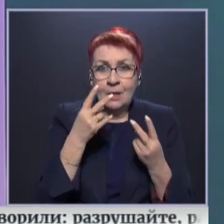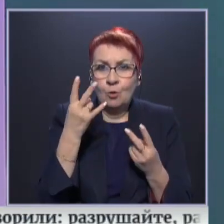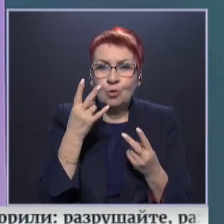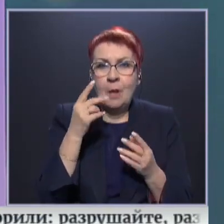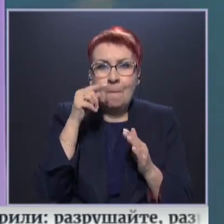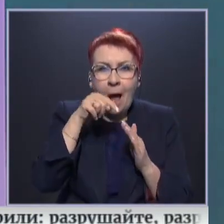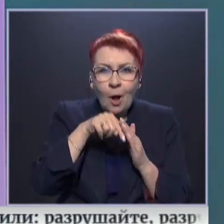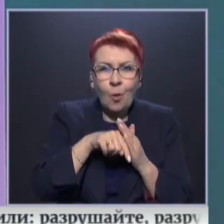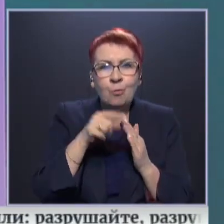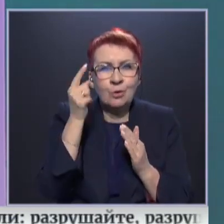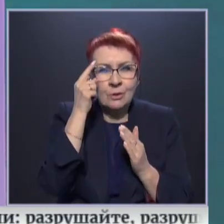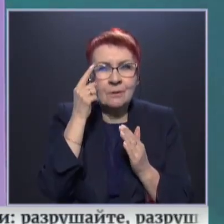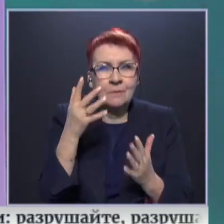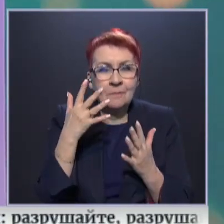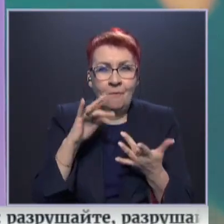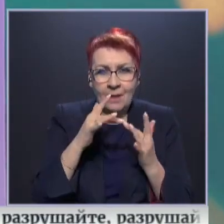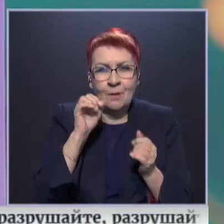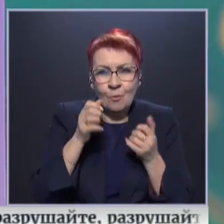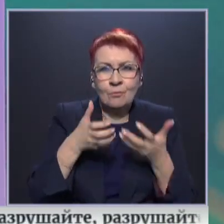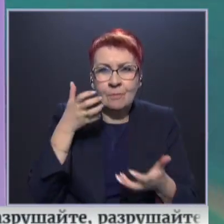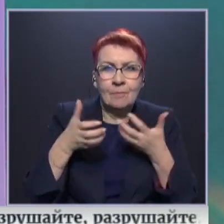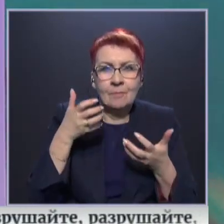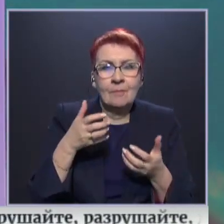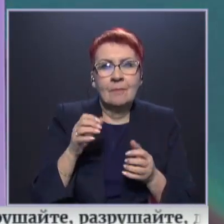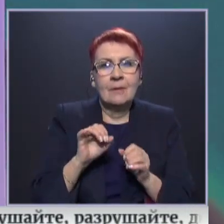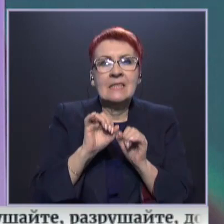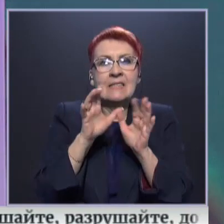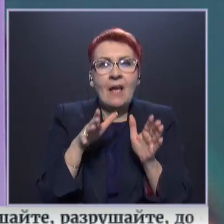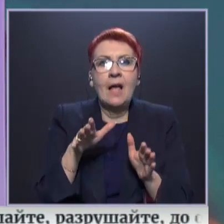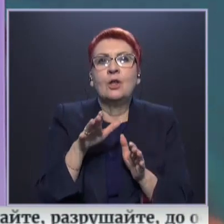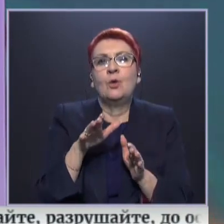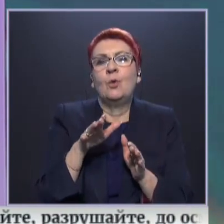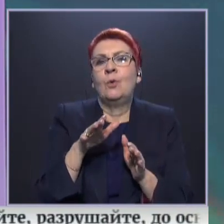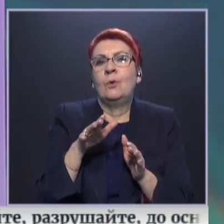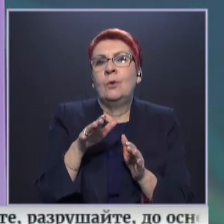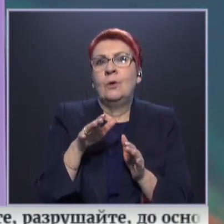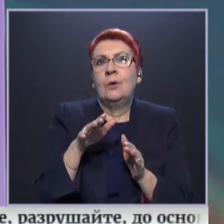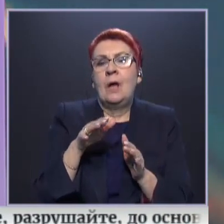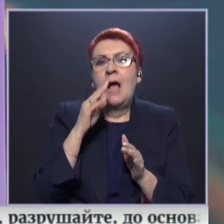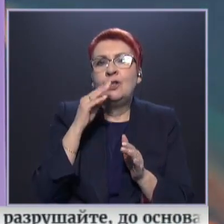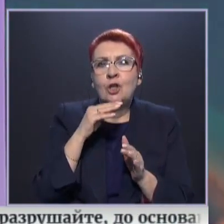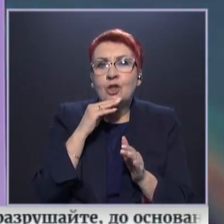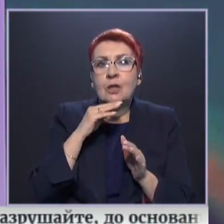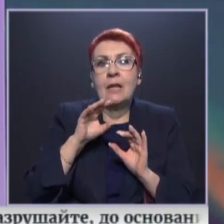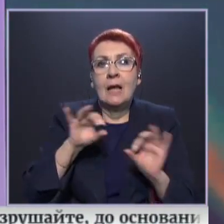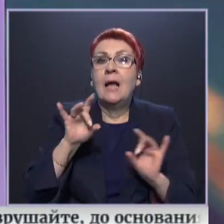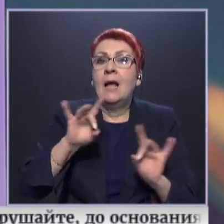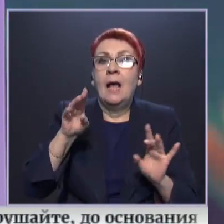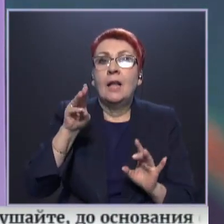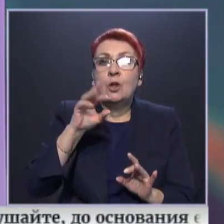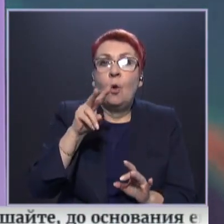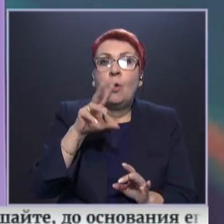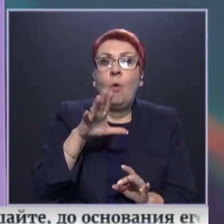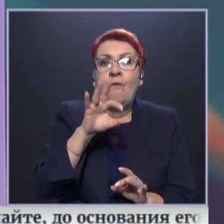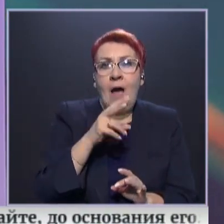копать. Сейчас даже в интернете можно читать святоотеческие истолкования на ветхозаветные